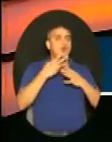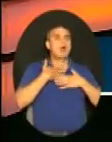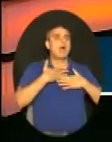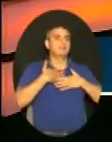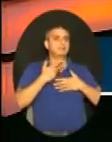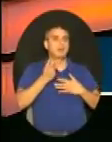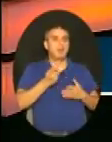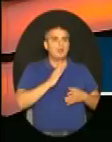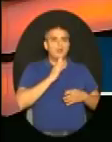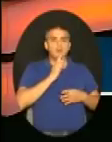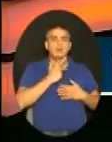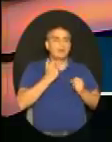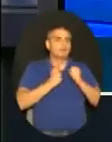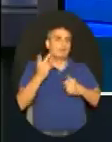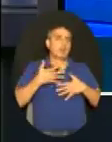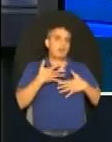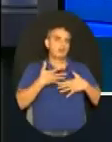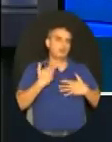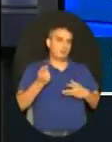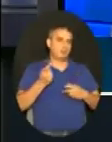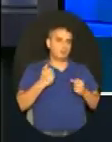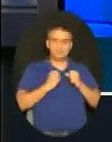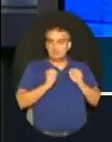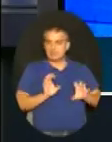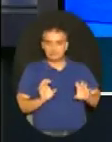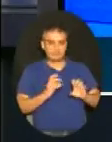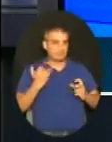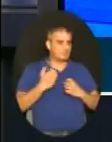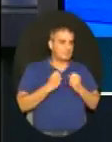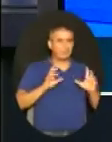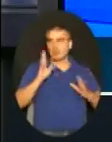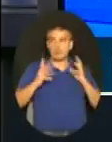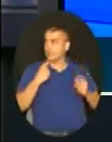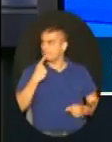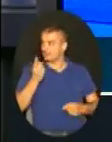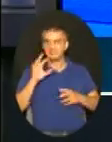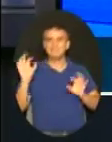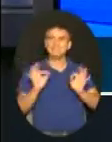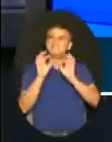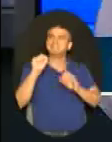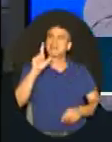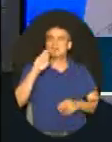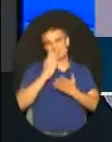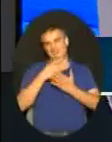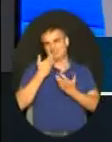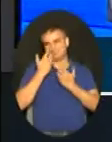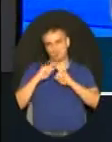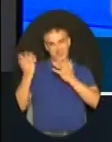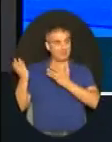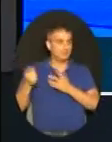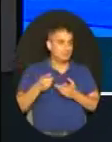בעברית גנחת. יש לה קוצר נשימה, קוצר רוח, היא עצבנית, היא נוירוטית. חשבתי שתגיד סלמונלה, אבל זה מסיפור אחר.